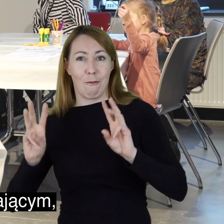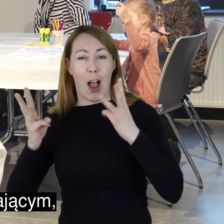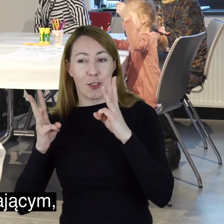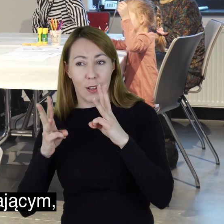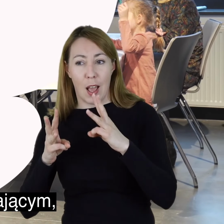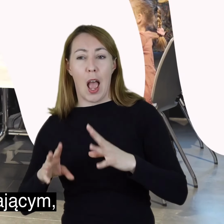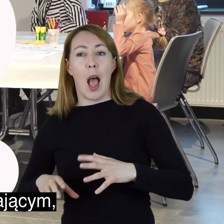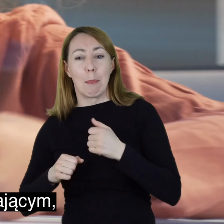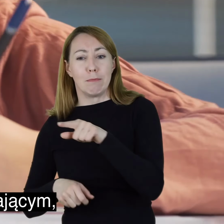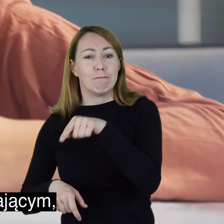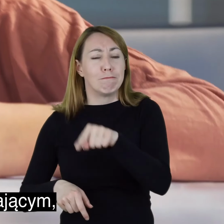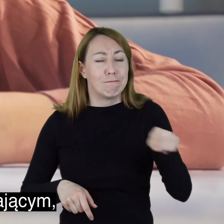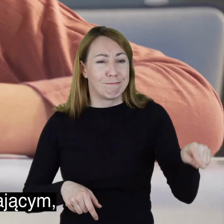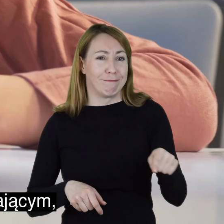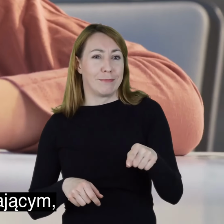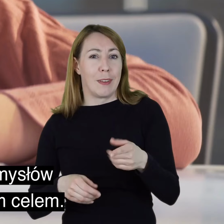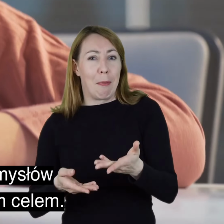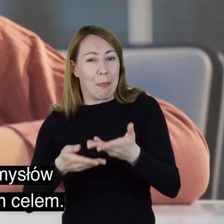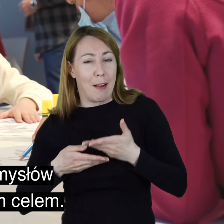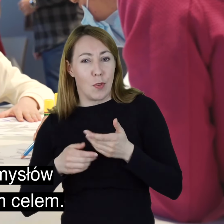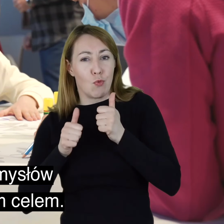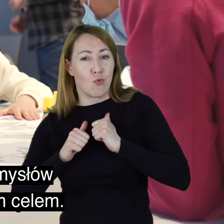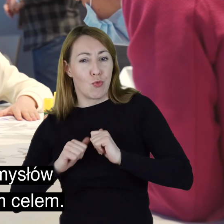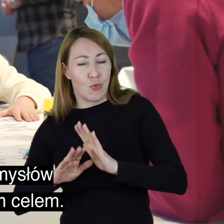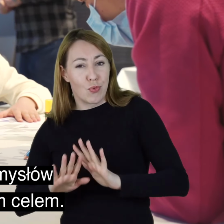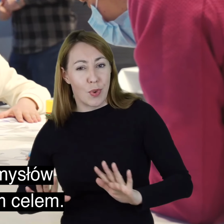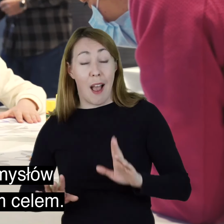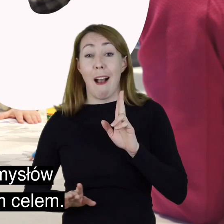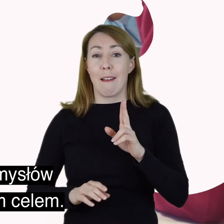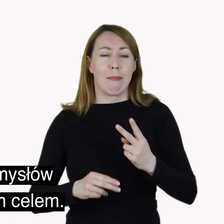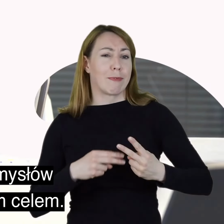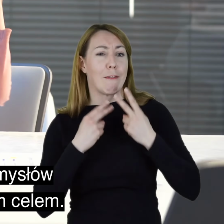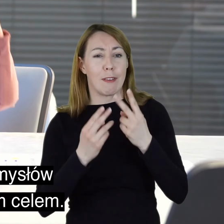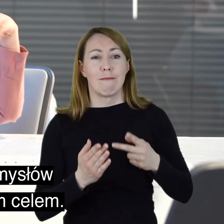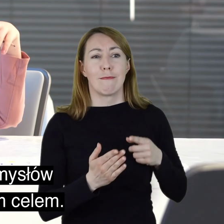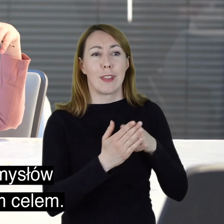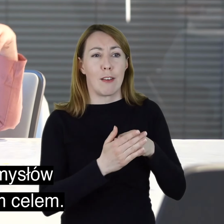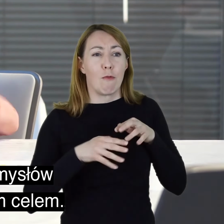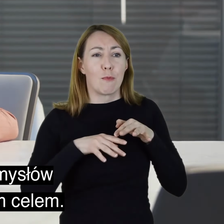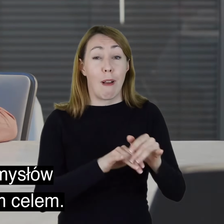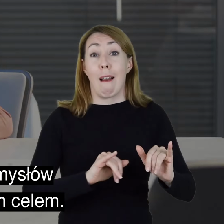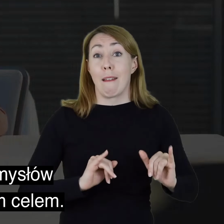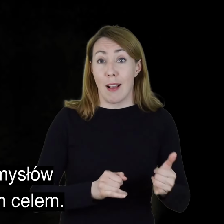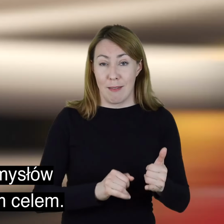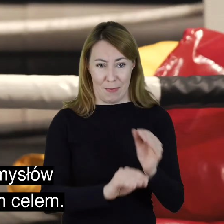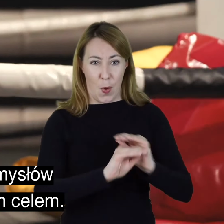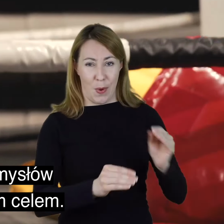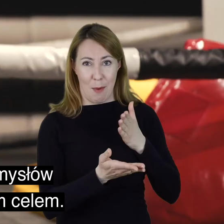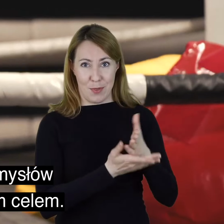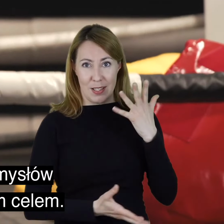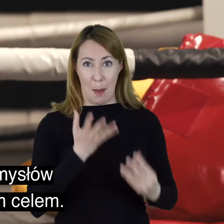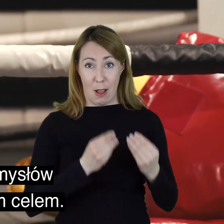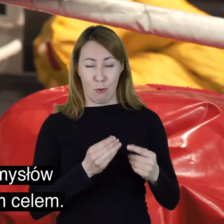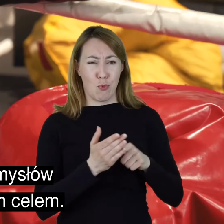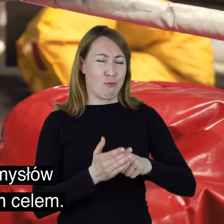pozwalają wyciszyć się niektórym odwiedzającym. Ale jak widać, naszym kluczem do dziecięcych umysłów jest nauka przez zabawę. I to